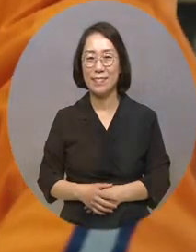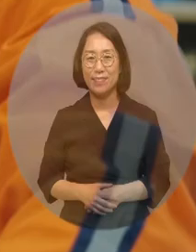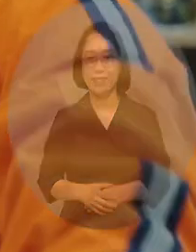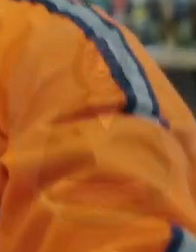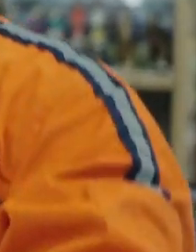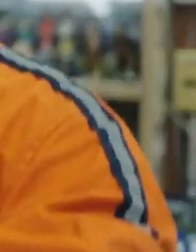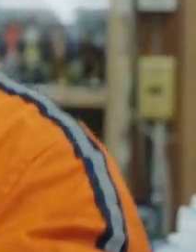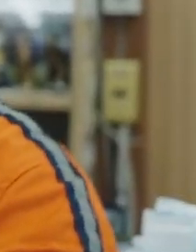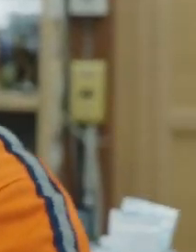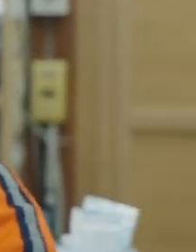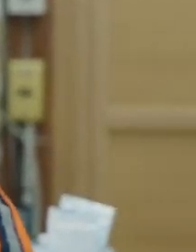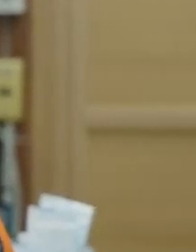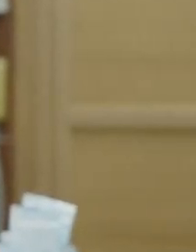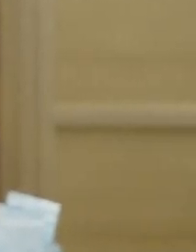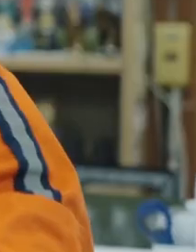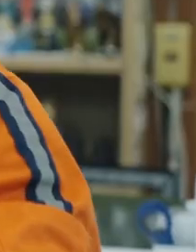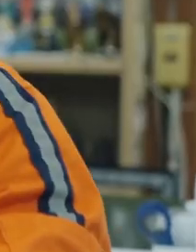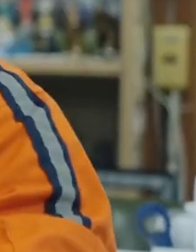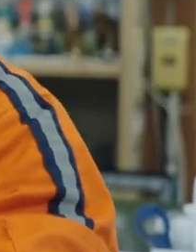와, 한 번 더.